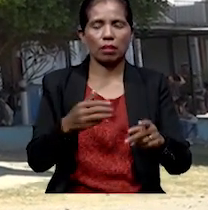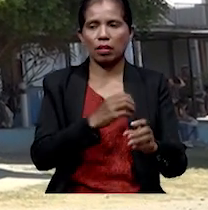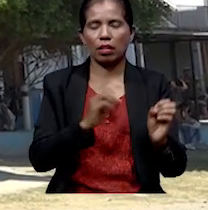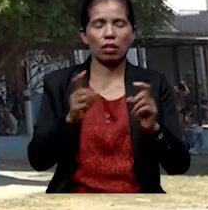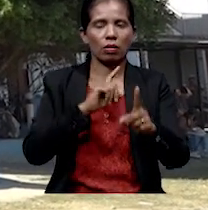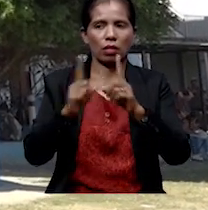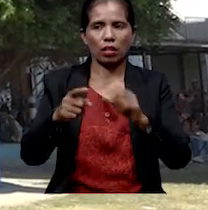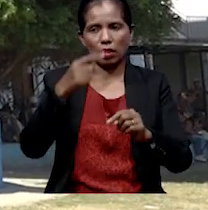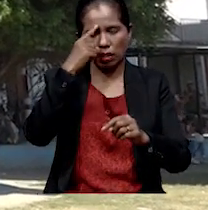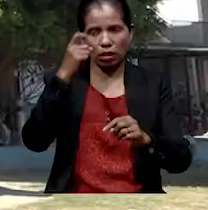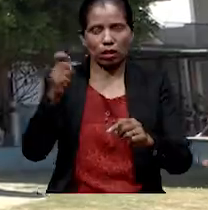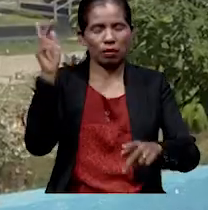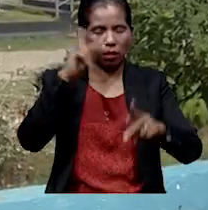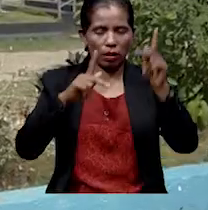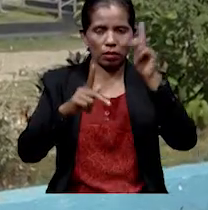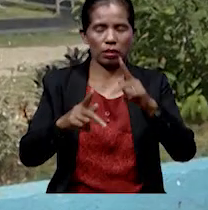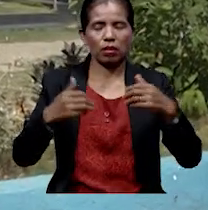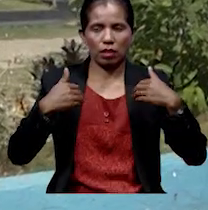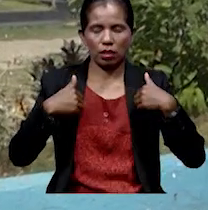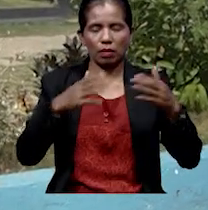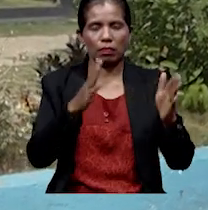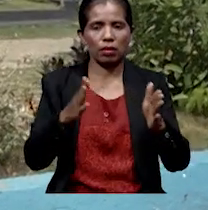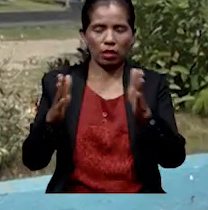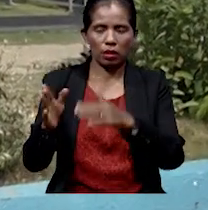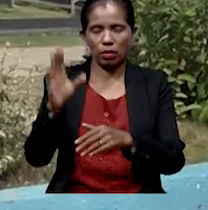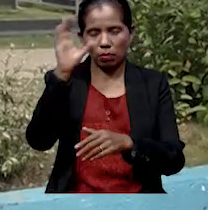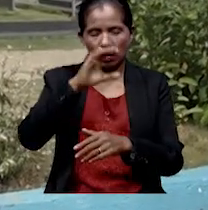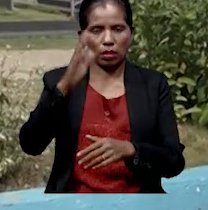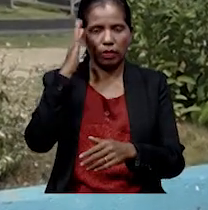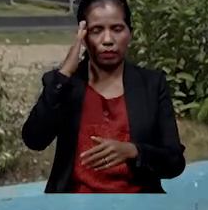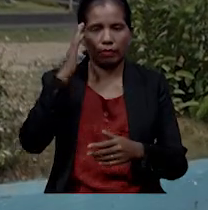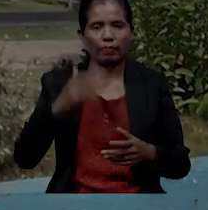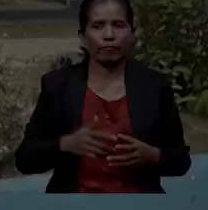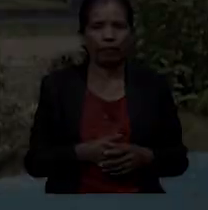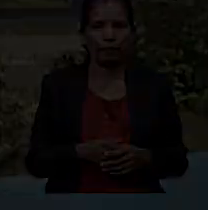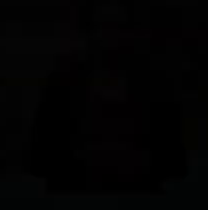comentario, tamba caso nerasi que seja processo identificação. Justine Anunano, GMN.